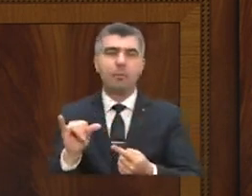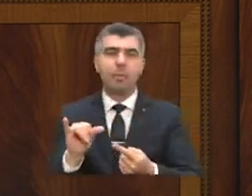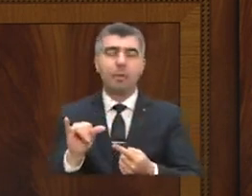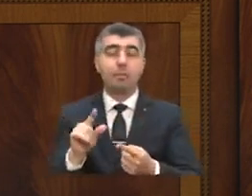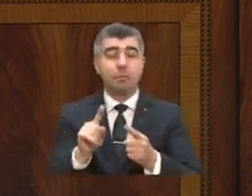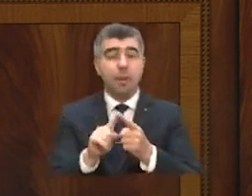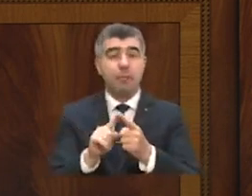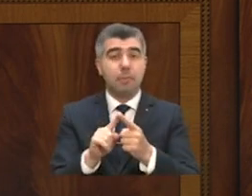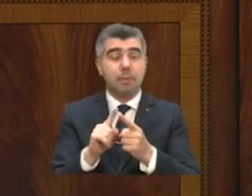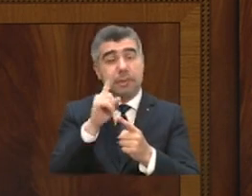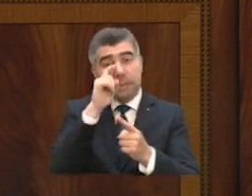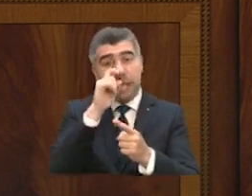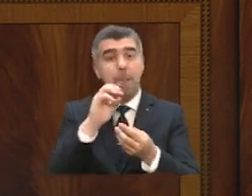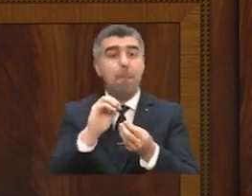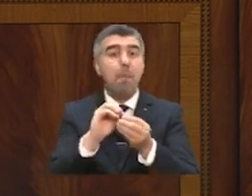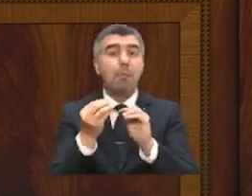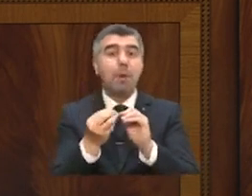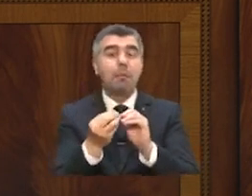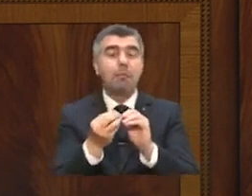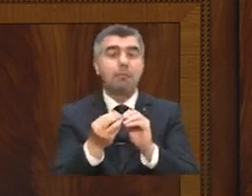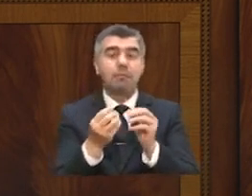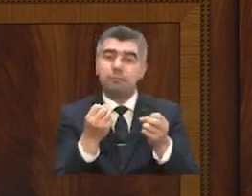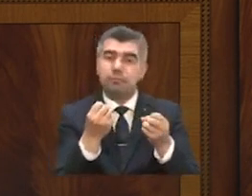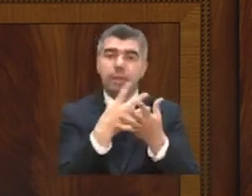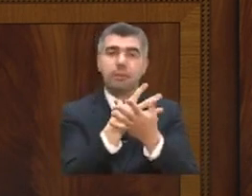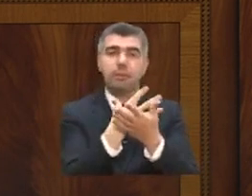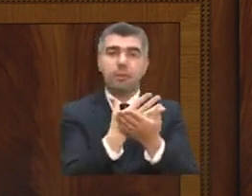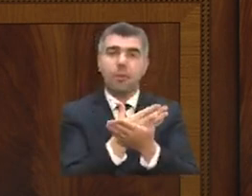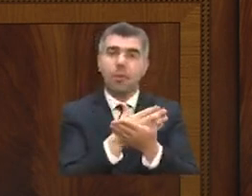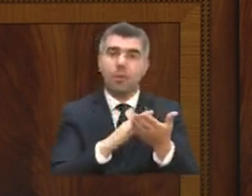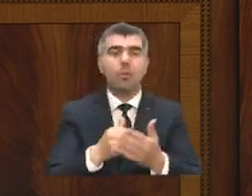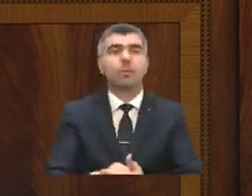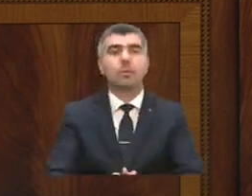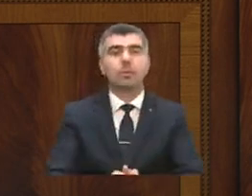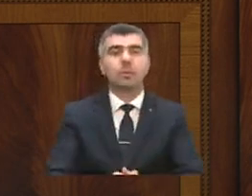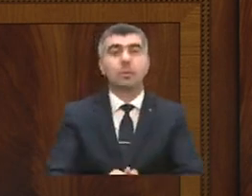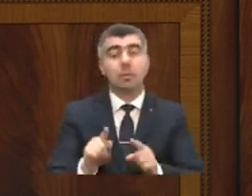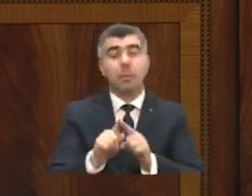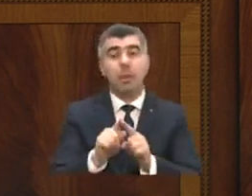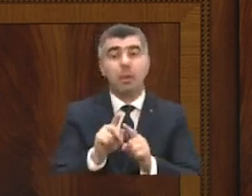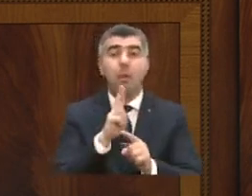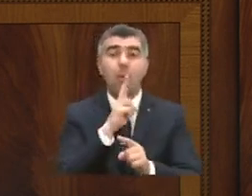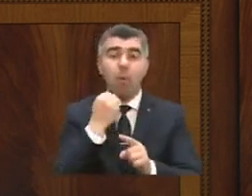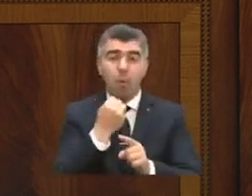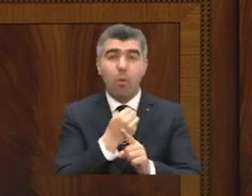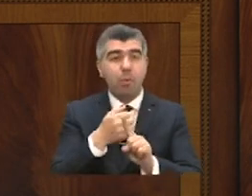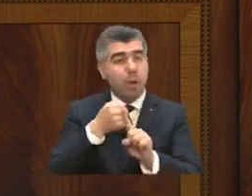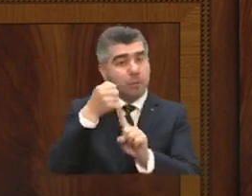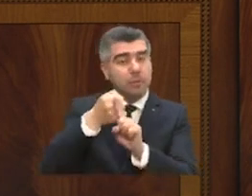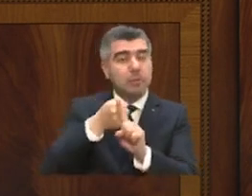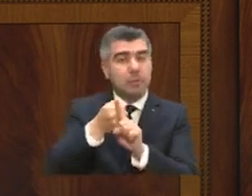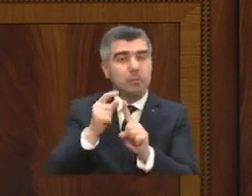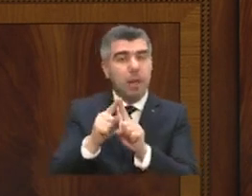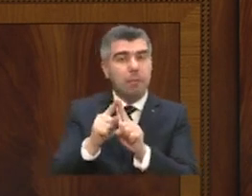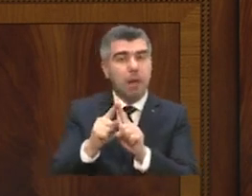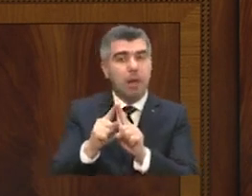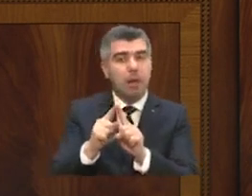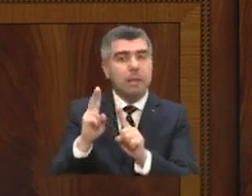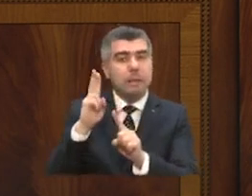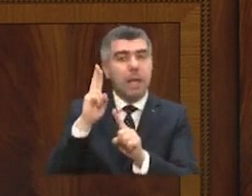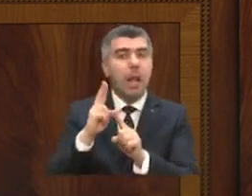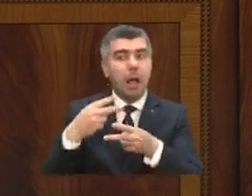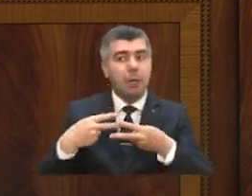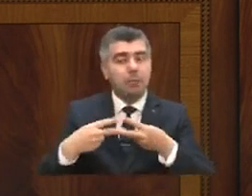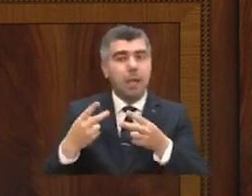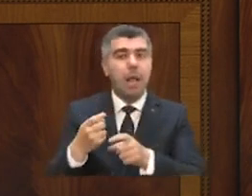تفند كل الفرضيات. وقد عملت الحكومة منذ اندلاع الأزمة الروسية الأوكرانية